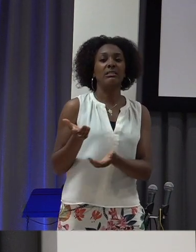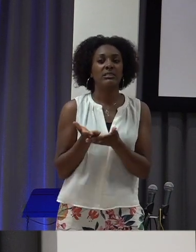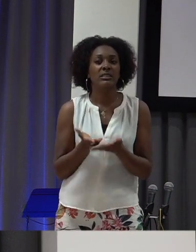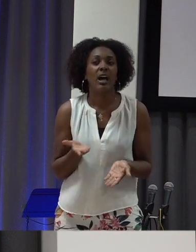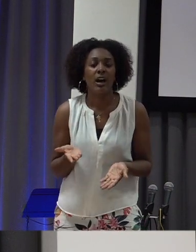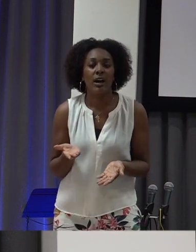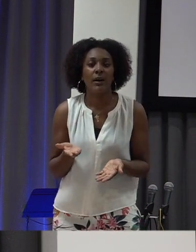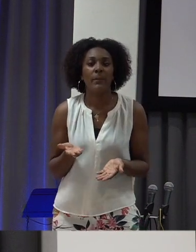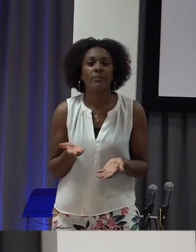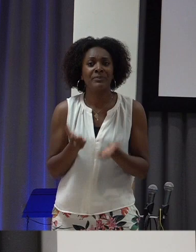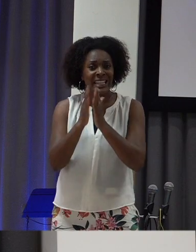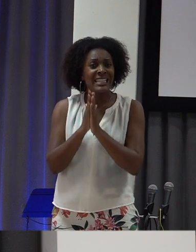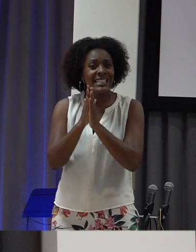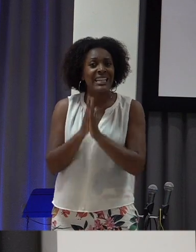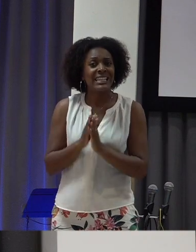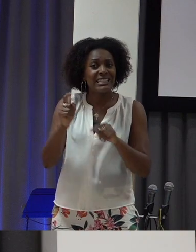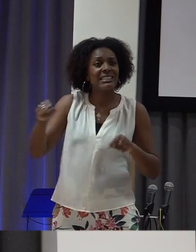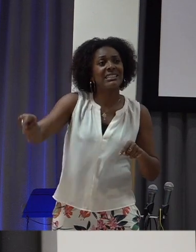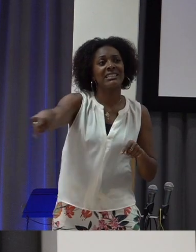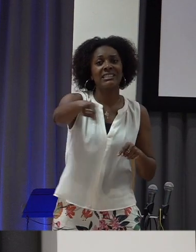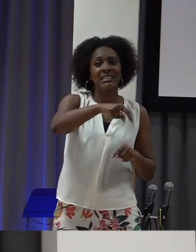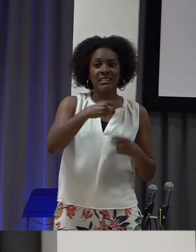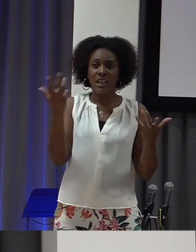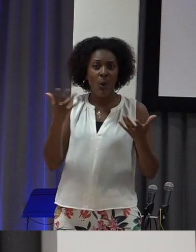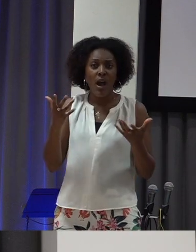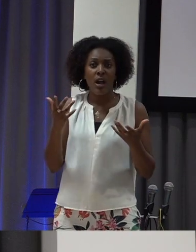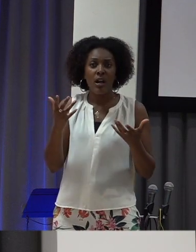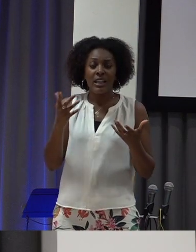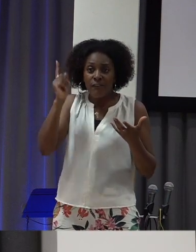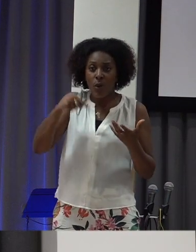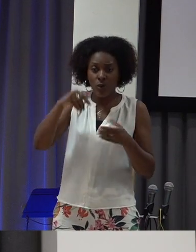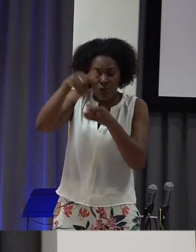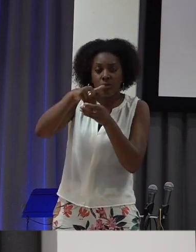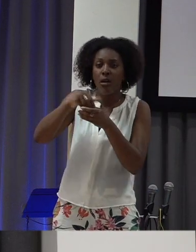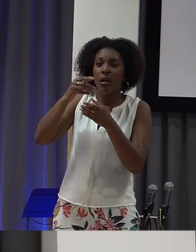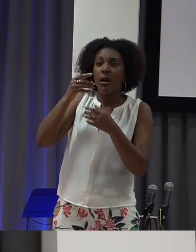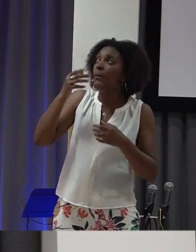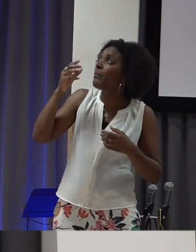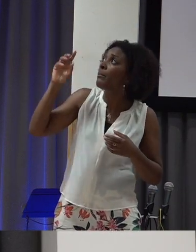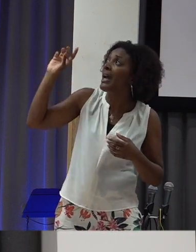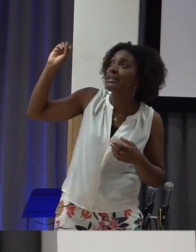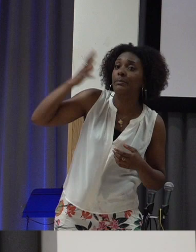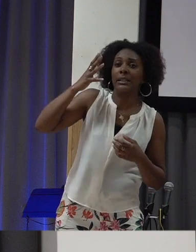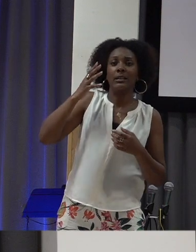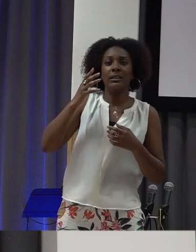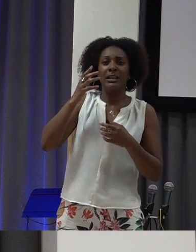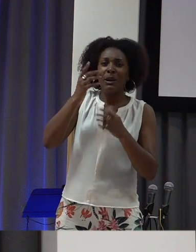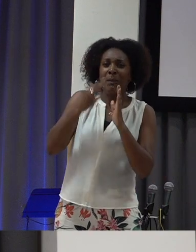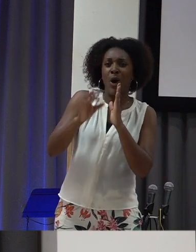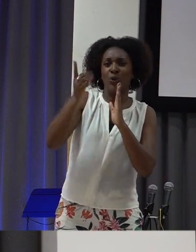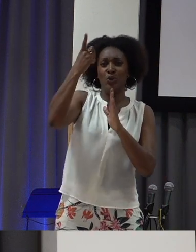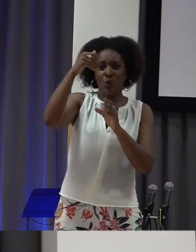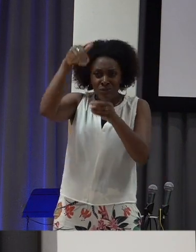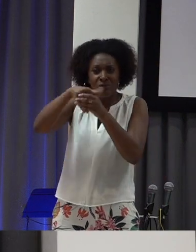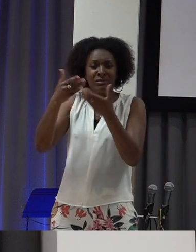ou rappelé aux églises que leur force est dans la parole et l'Esprit de Dieu et non pas dans la puissance terrestre.